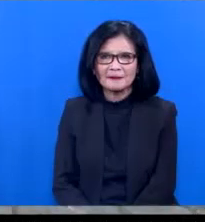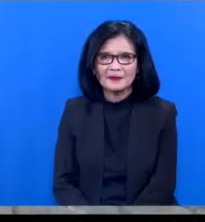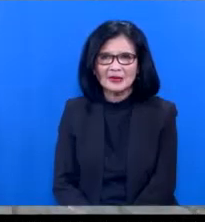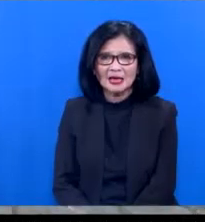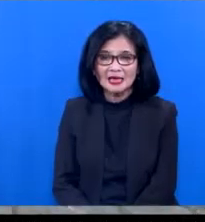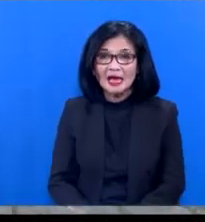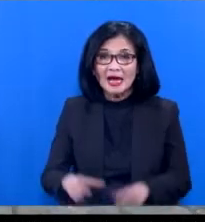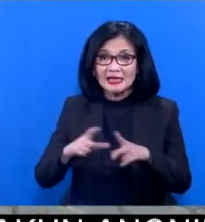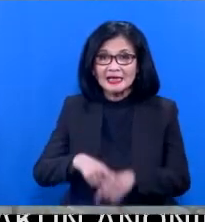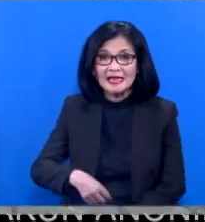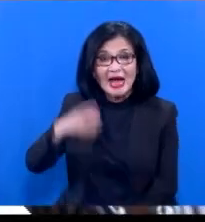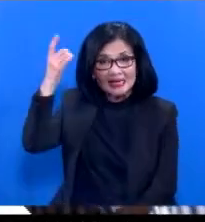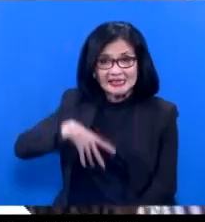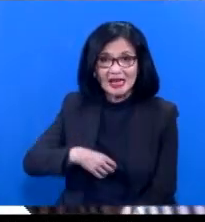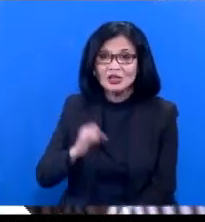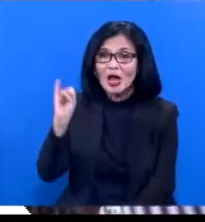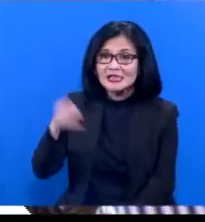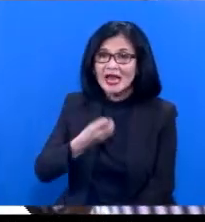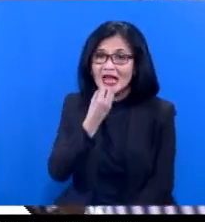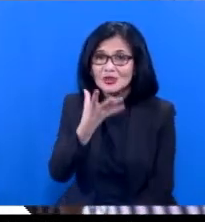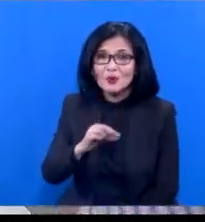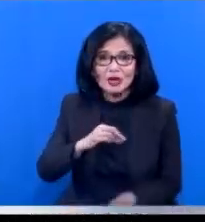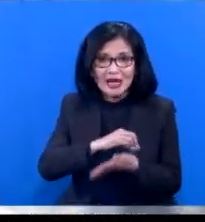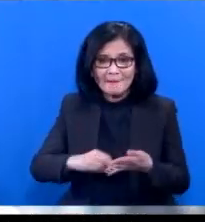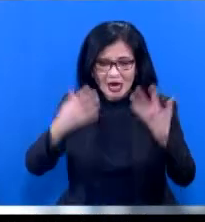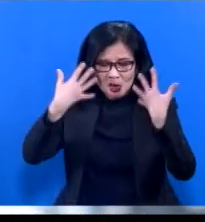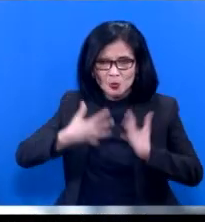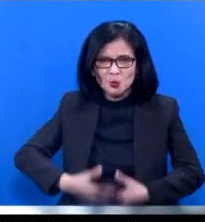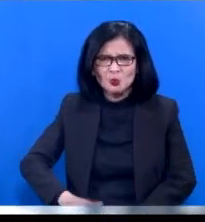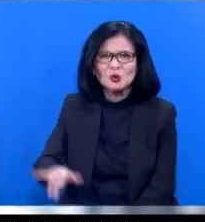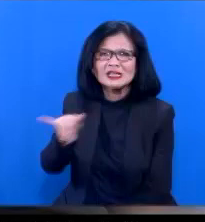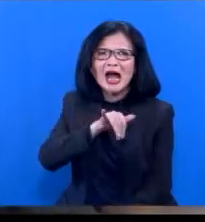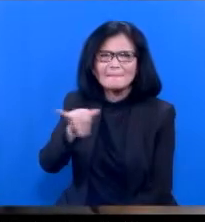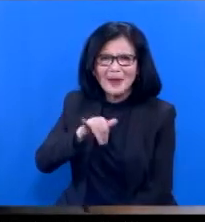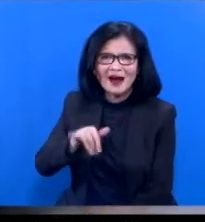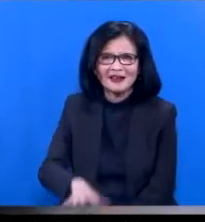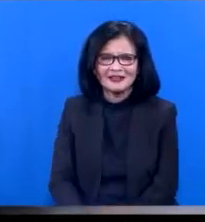Perangkat desa pun terkadang salah sebut nama karena kemiripan fisik orang-orang kembar di desa ini.